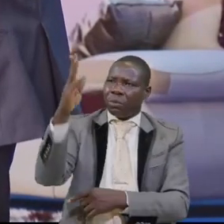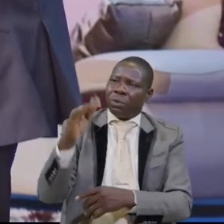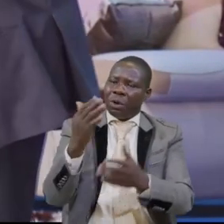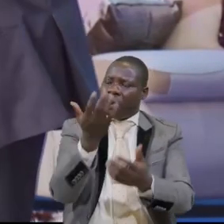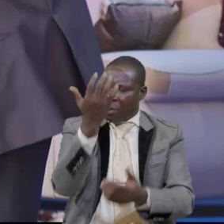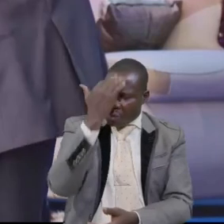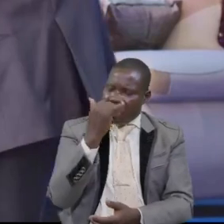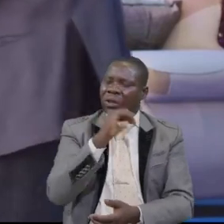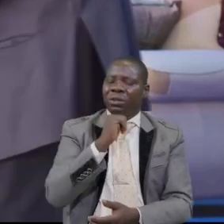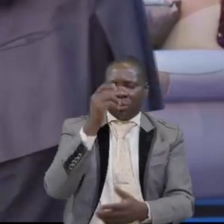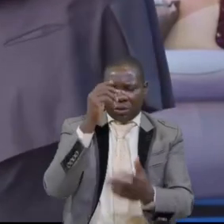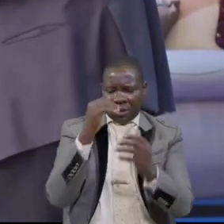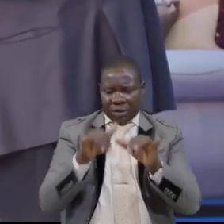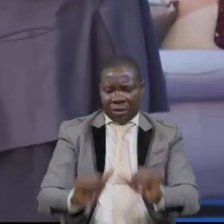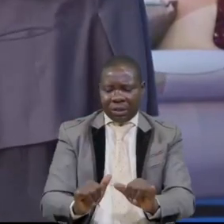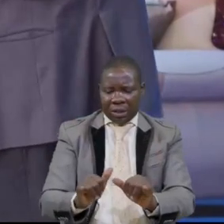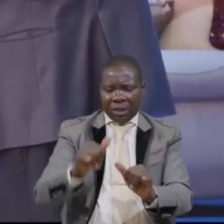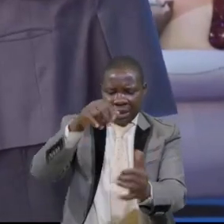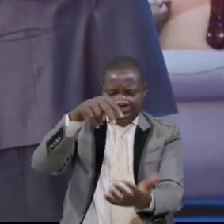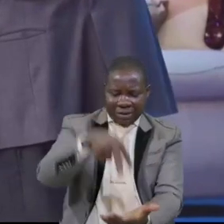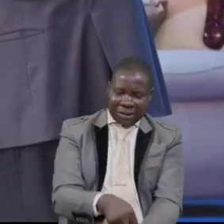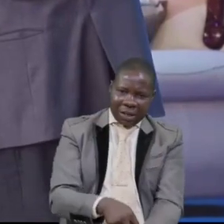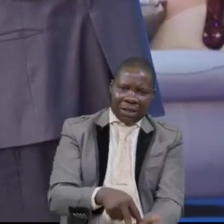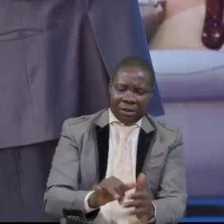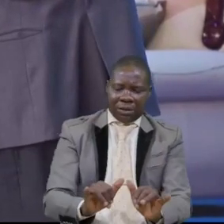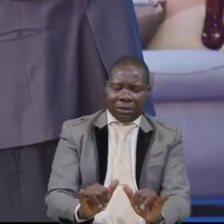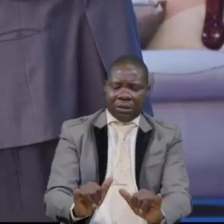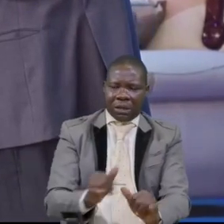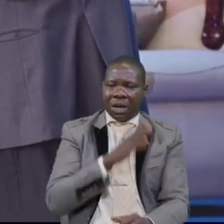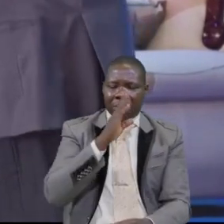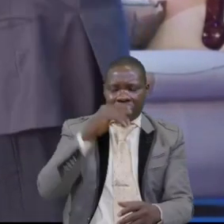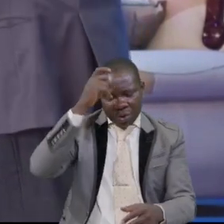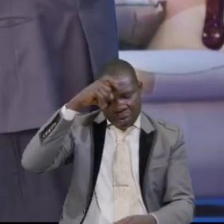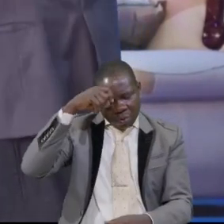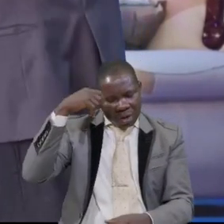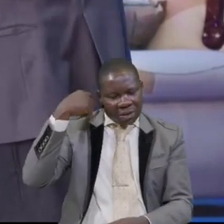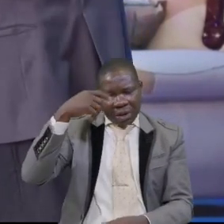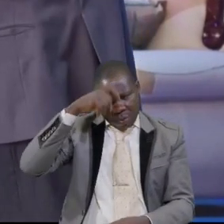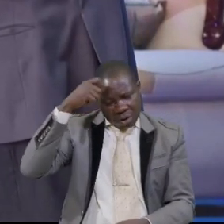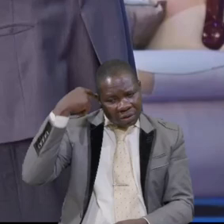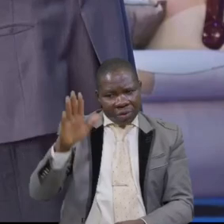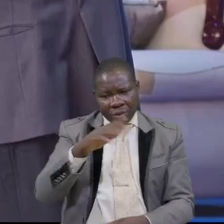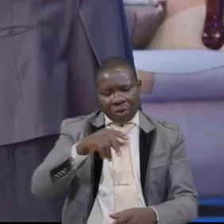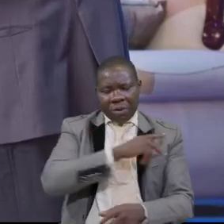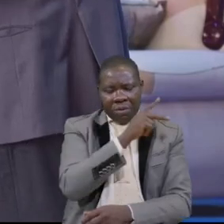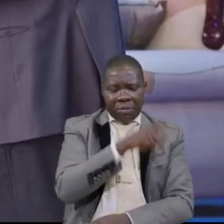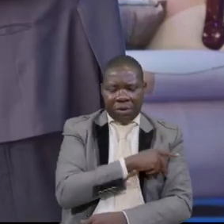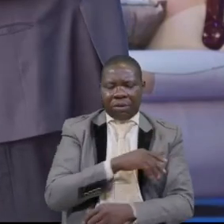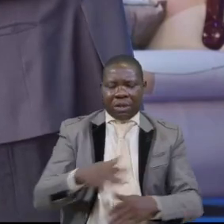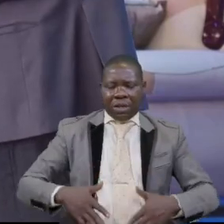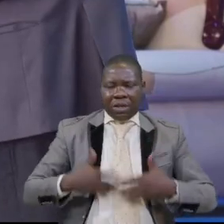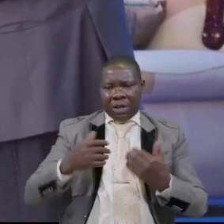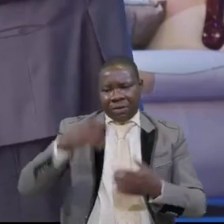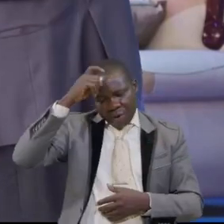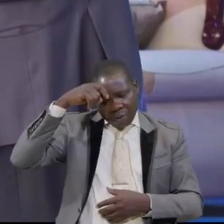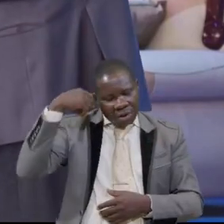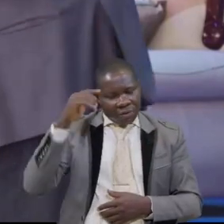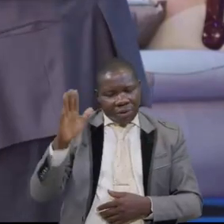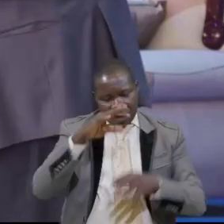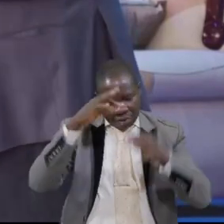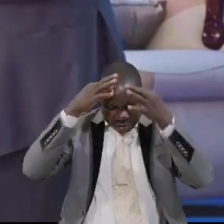rester tranquille et... Le sage, sage pour ta vie personnelle, sage dans tes décisions,